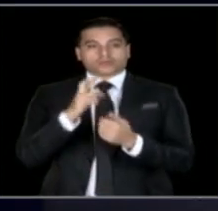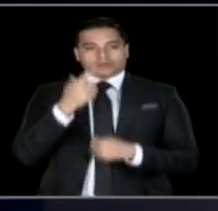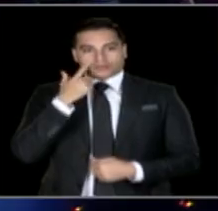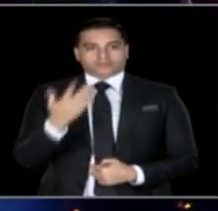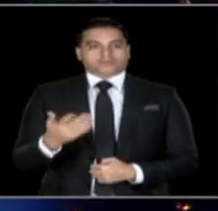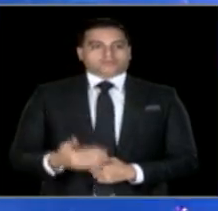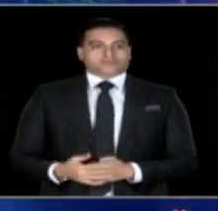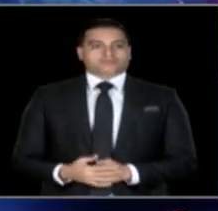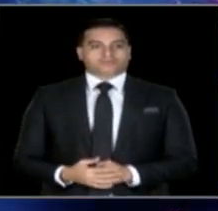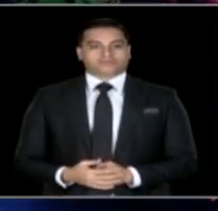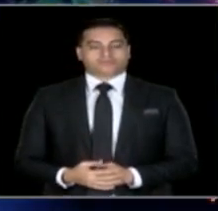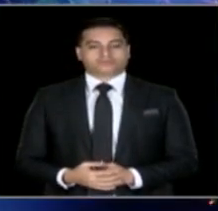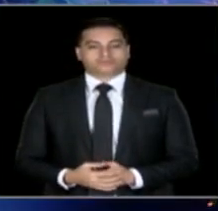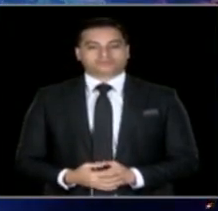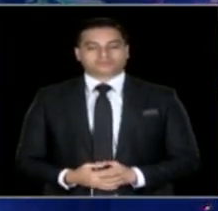هو